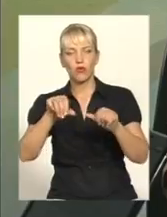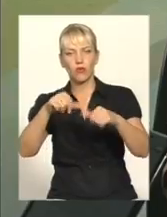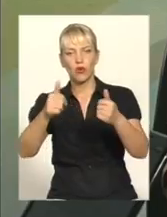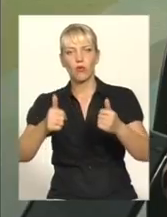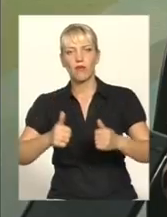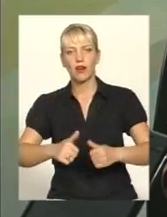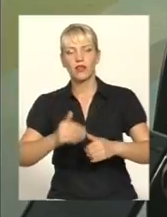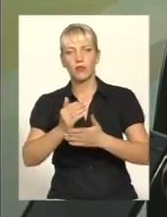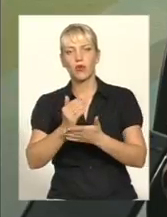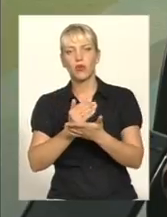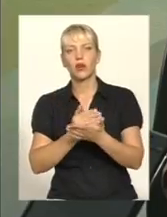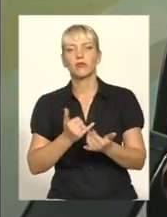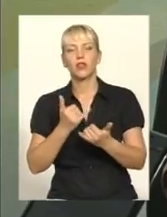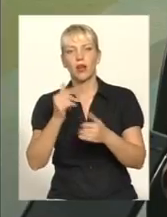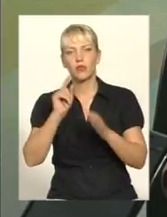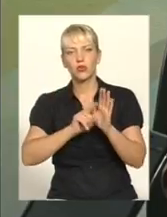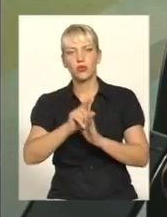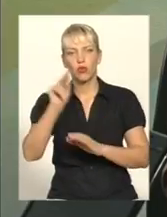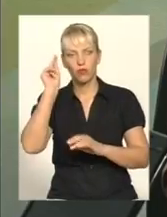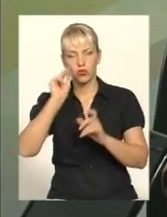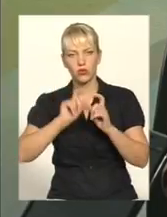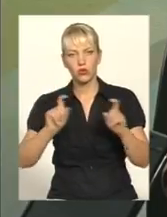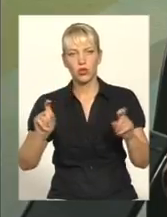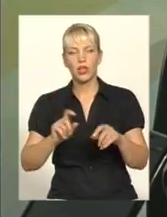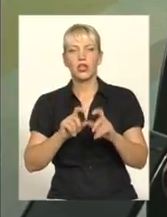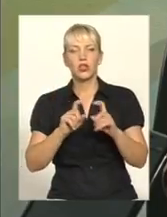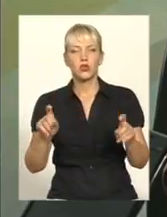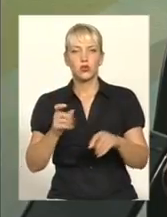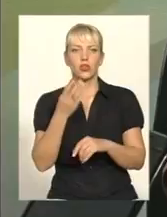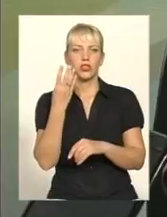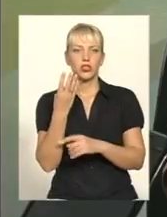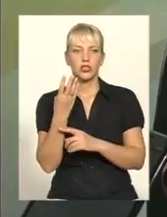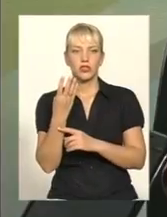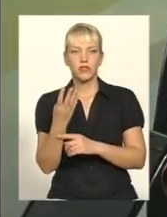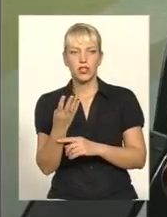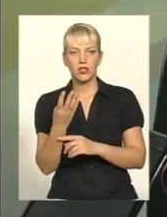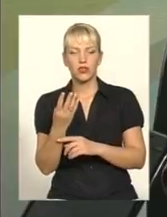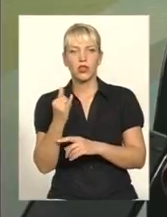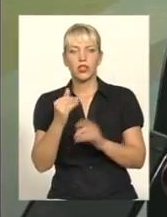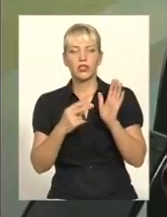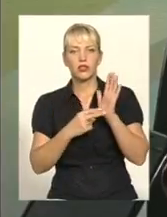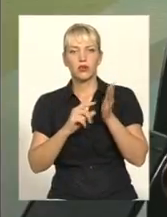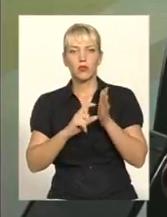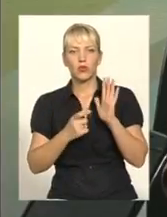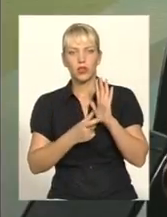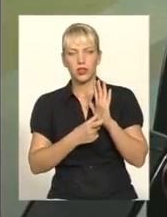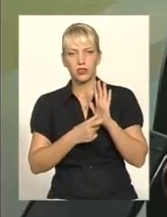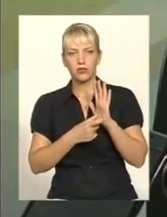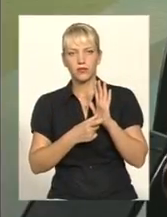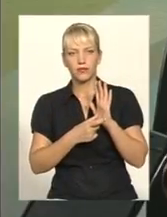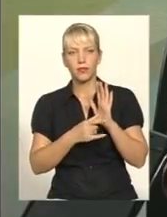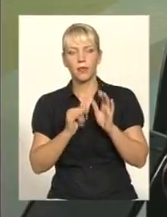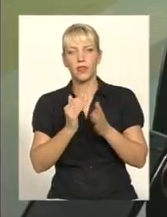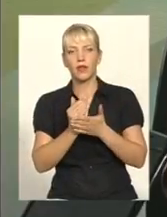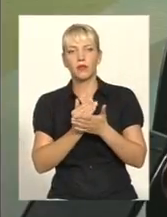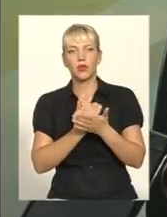формування програм для початкової школи, для школи 4-го, власне, для 4-го і 7-го класу. І